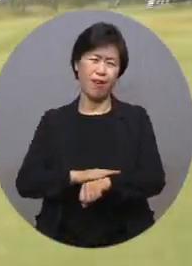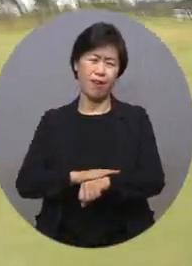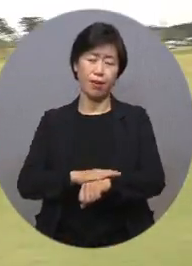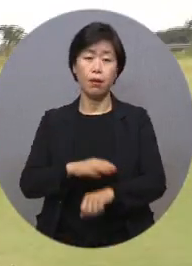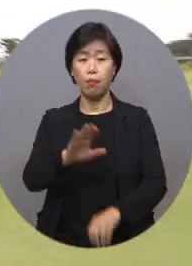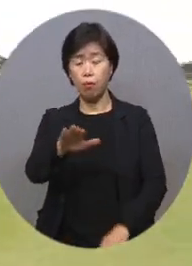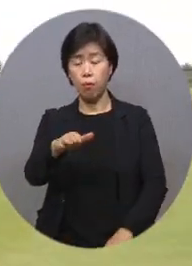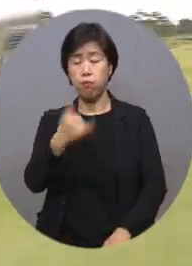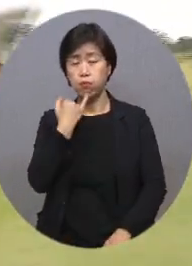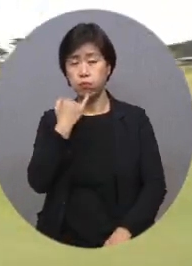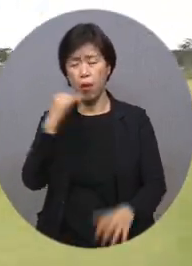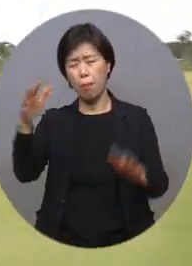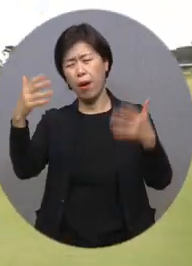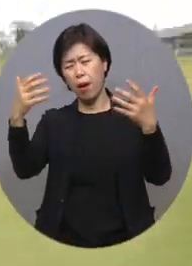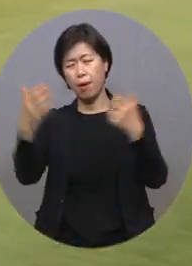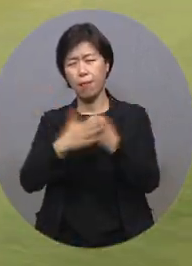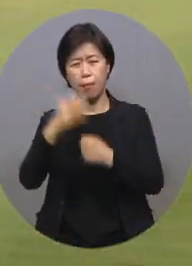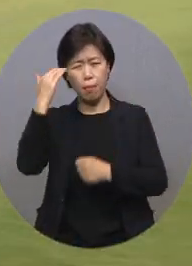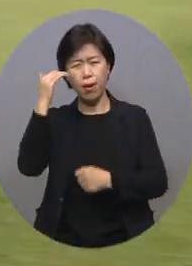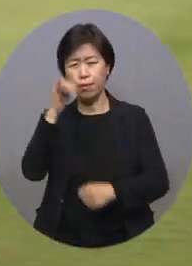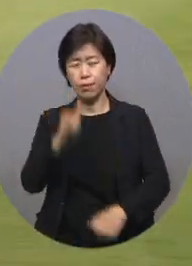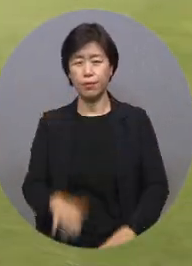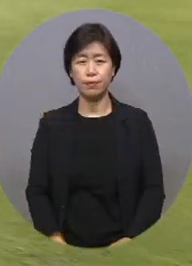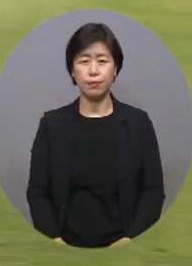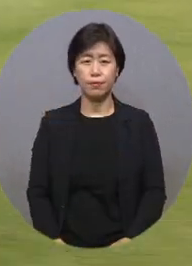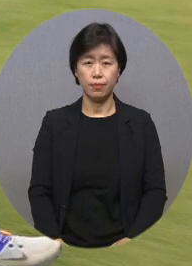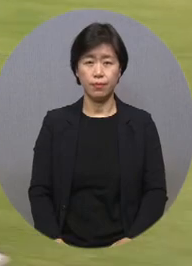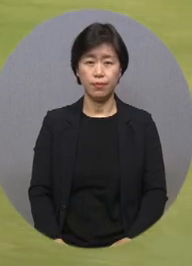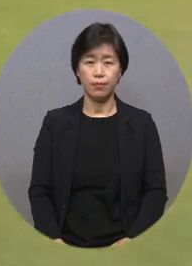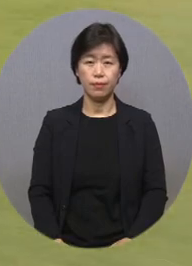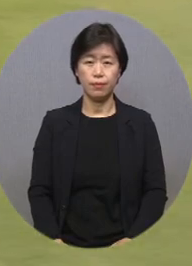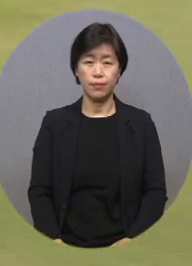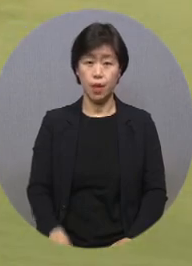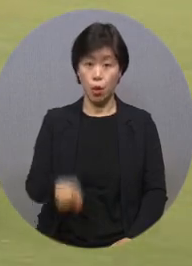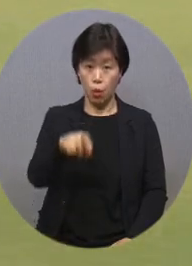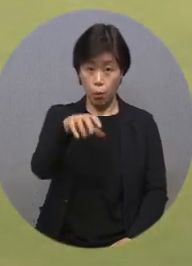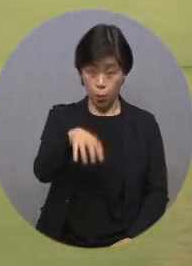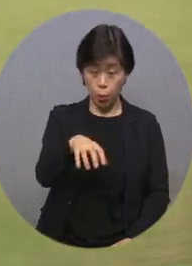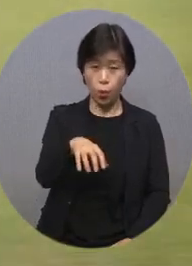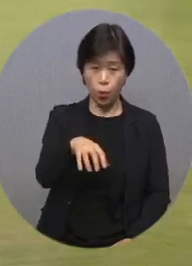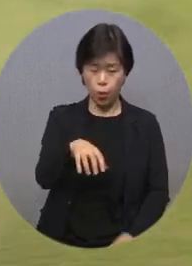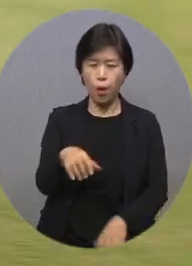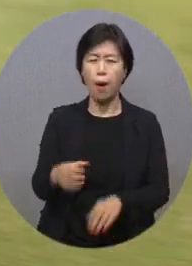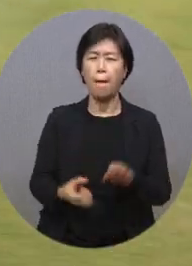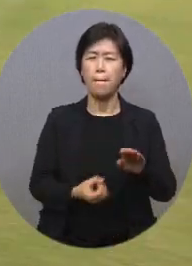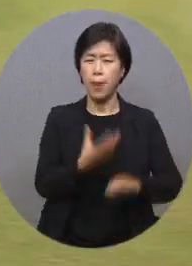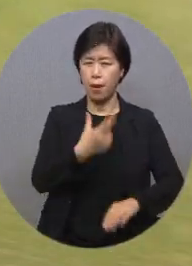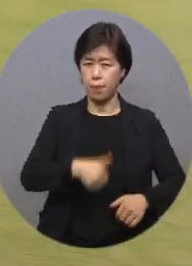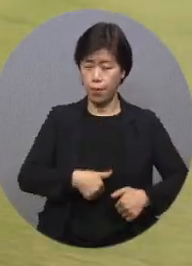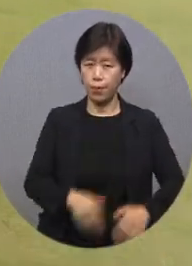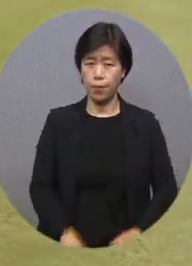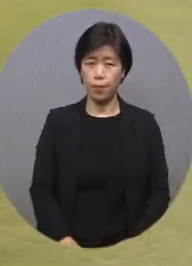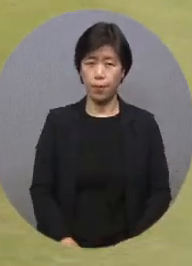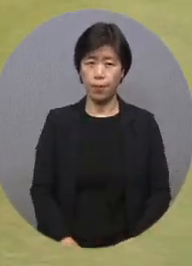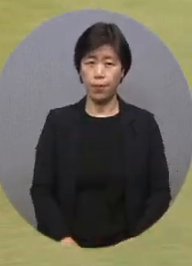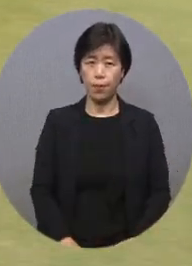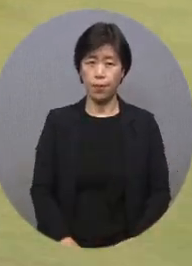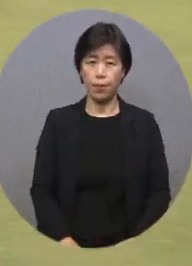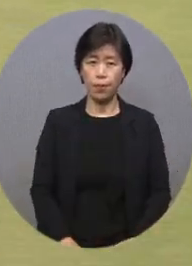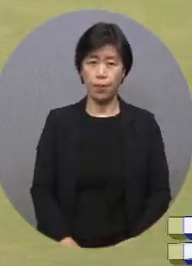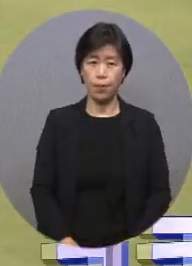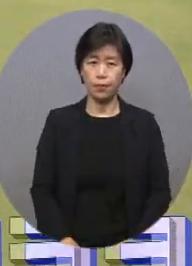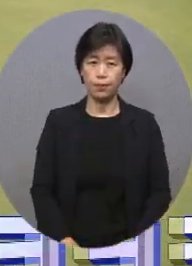불어가지고 그러면 힘들어가면 약간 왼쪽 가거든? 이번 홀은 이기자. 이겨야죠. 팟5에서 못 이기면 안